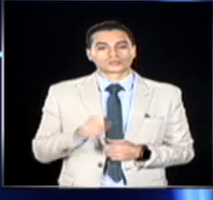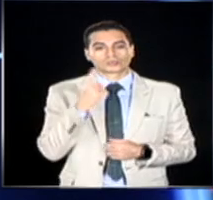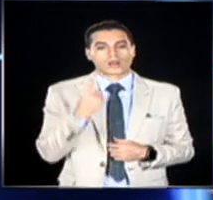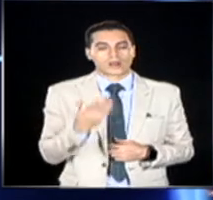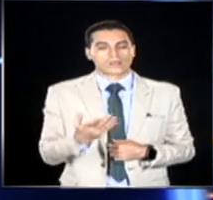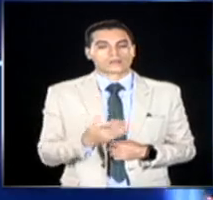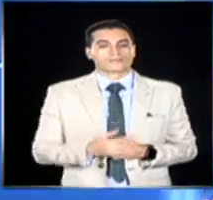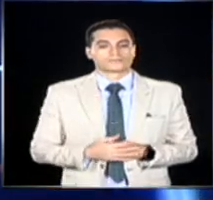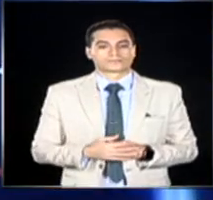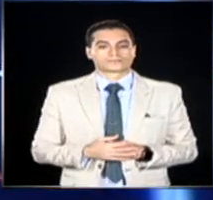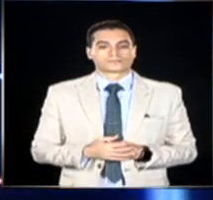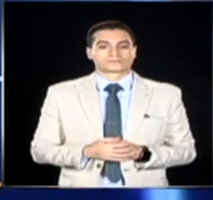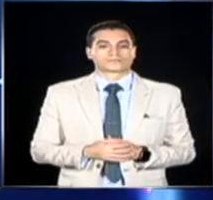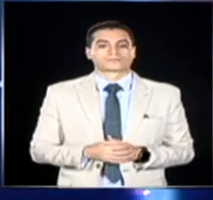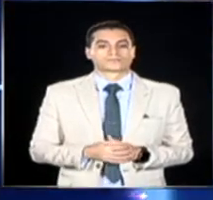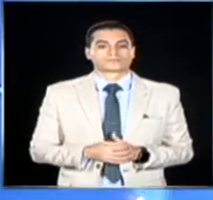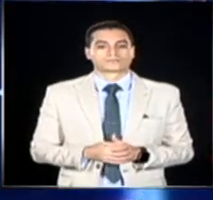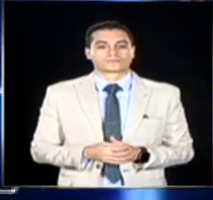الأول،